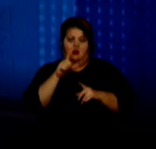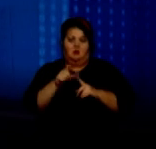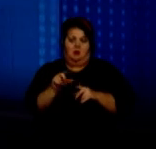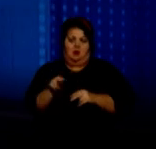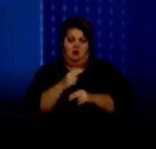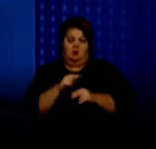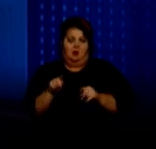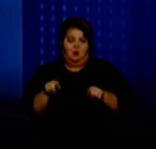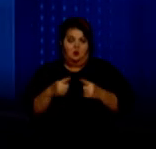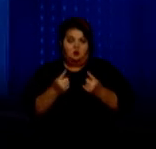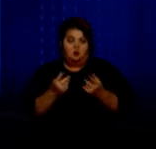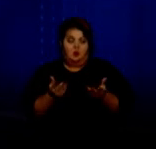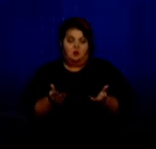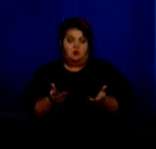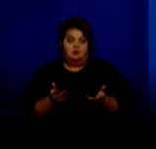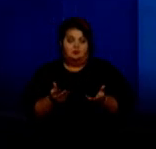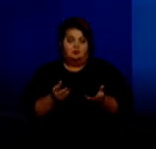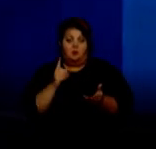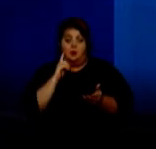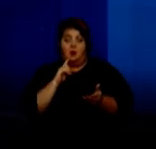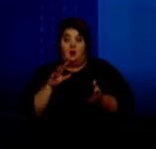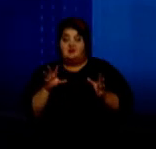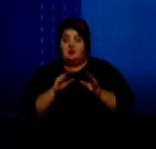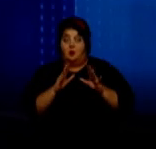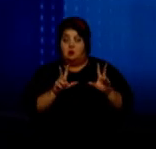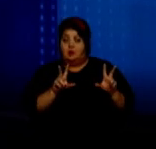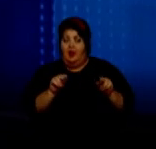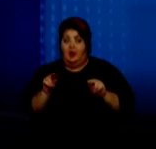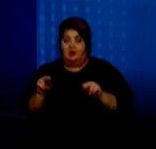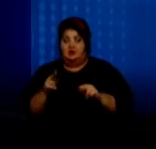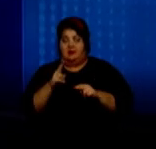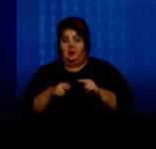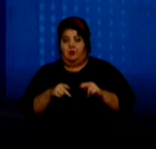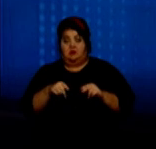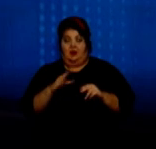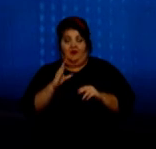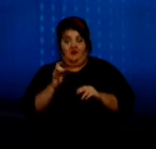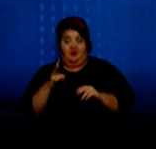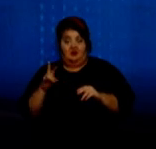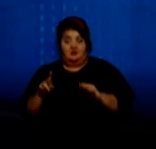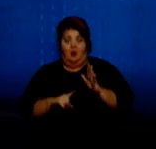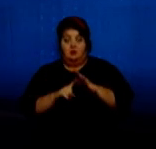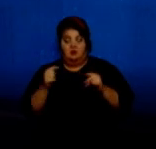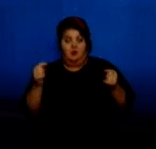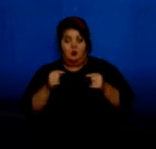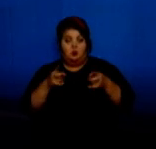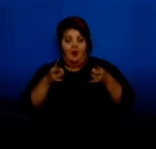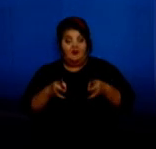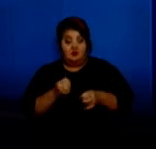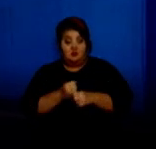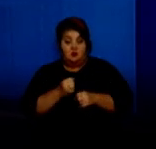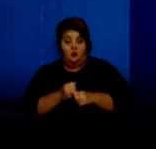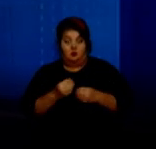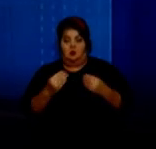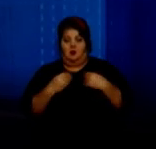відреставруємо. Якщо все буде гаразд, і ми, наприклад, наприкінці вересня починаємо протиаварійні роботи, то дай